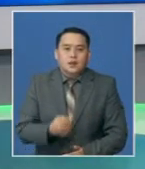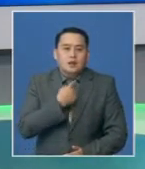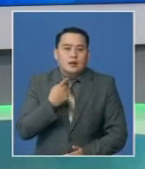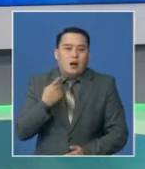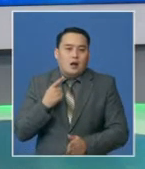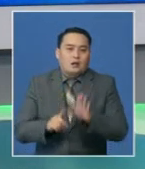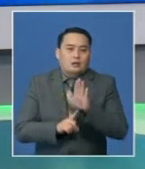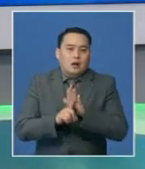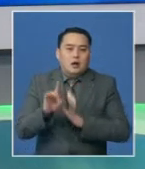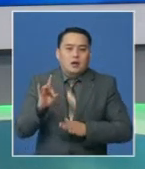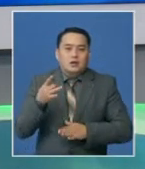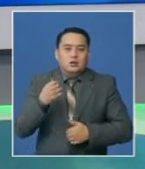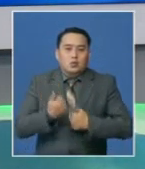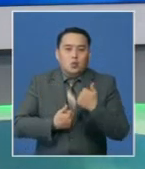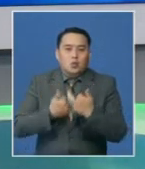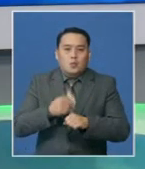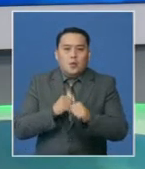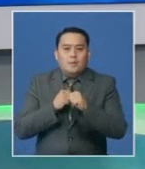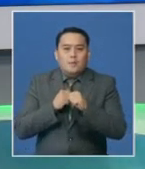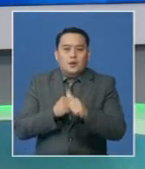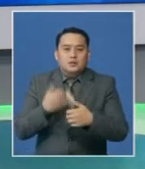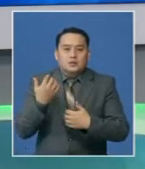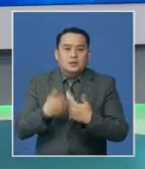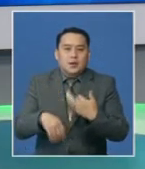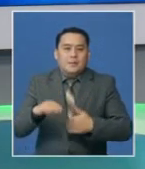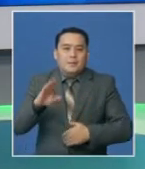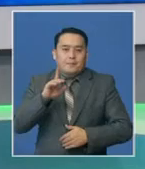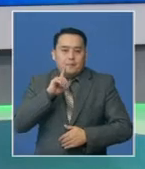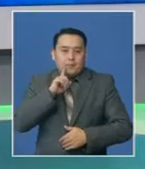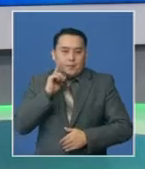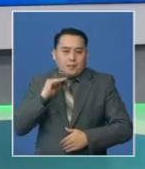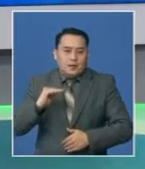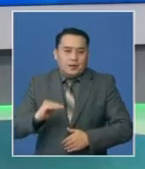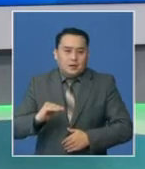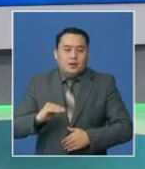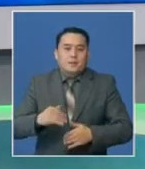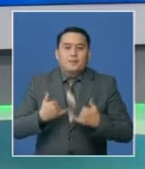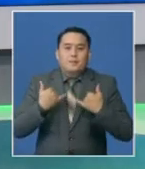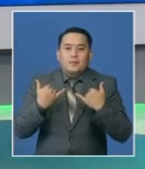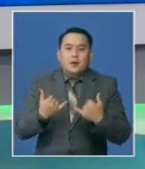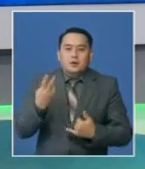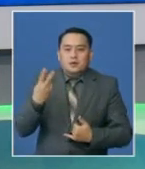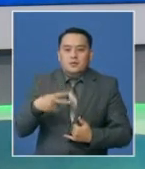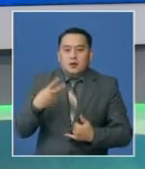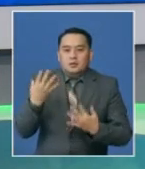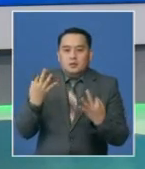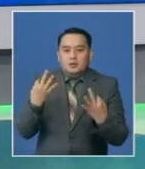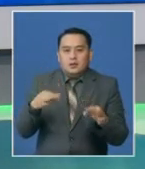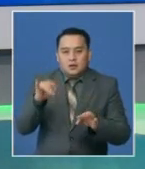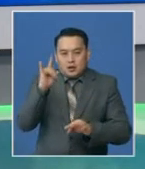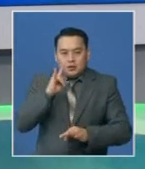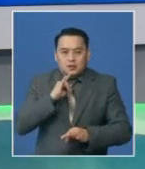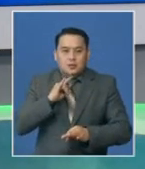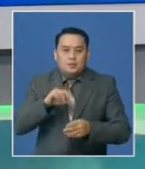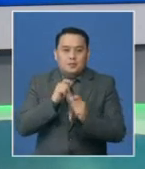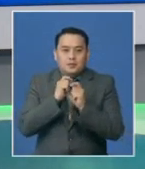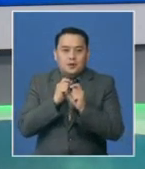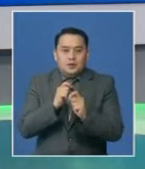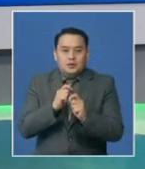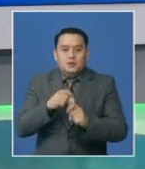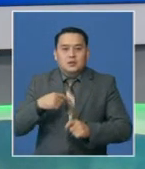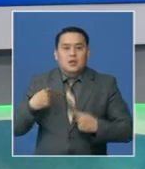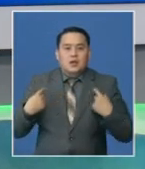подтягиваются районные команды, занимают призовые места. Формат проведения соревнований олимпийский. Поражение, все, выбываешь